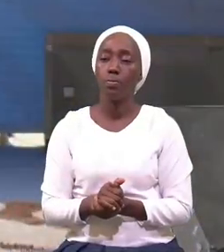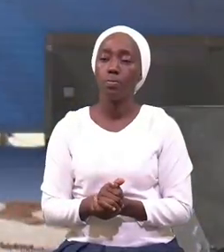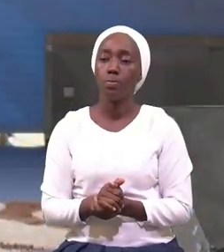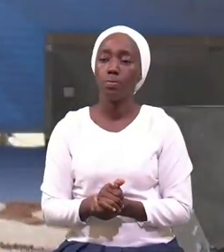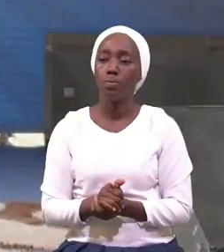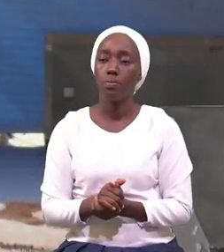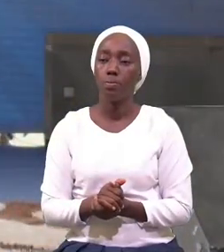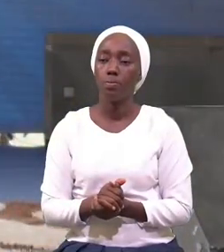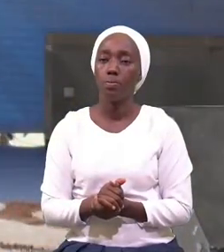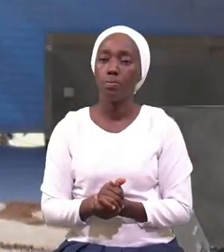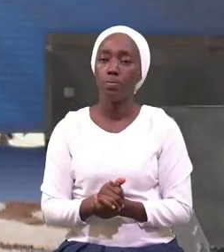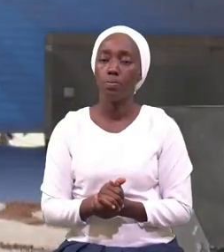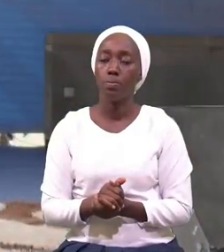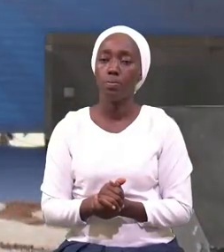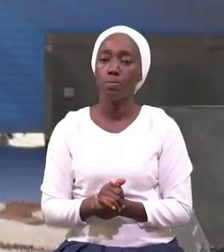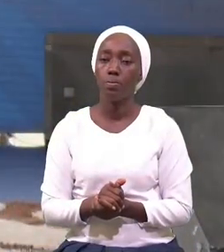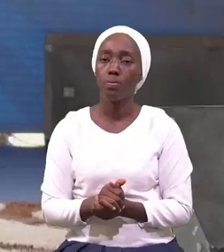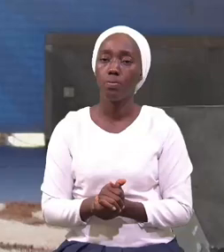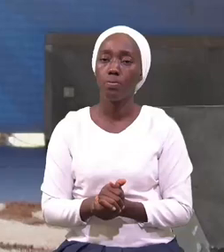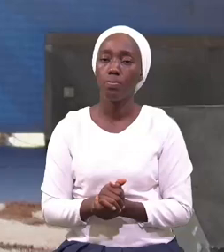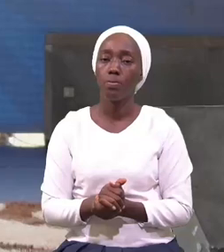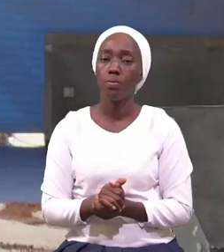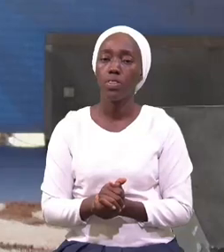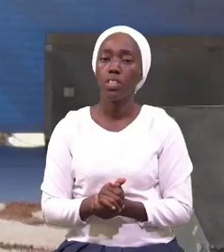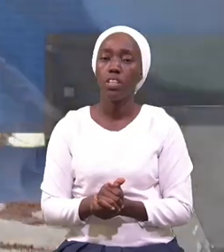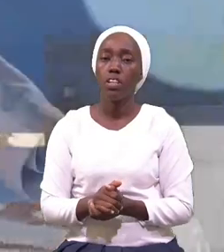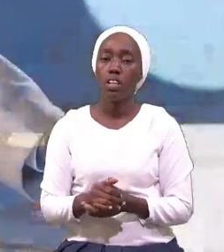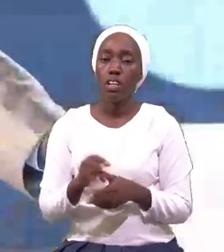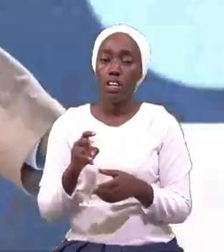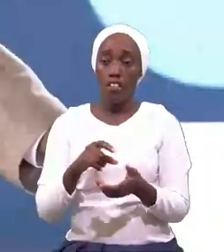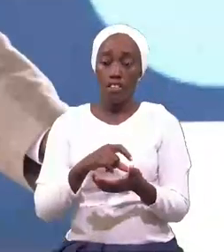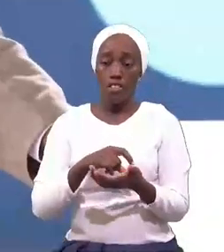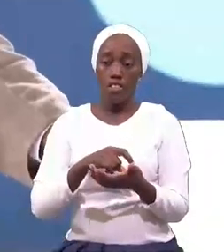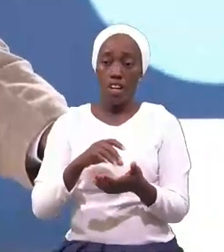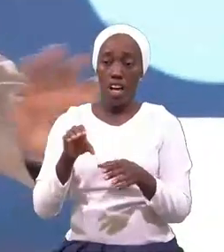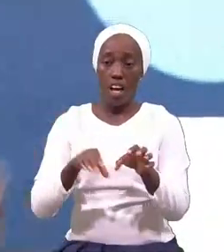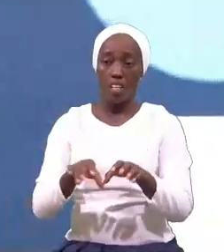encore, vous recevrez le don du Saint-Esprit. Verset 39.